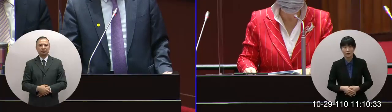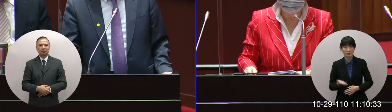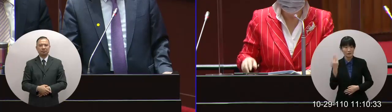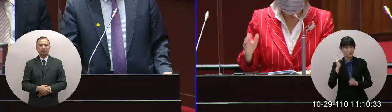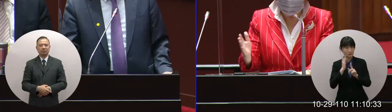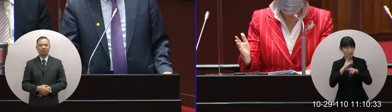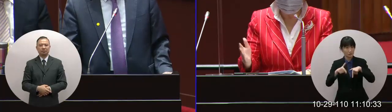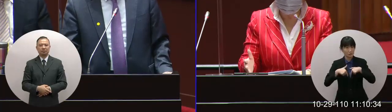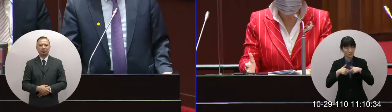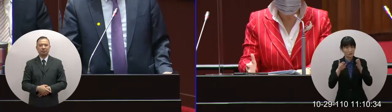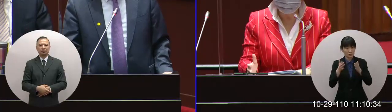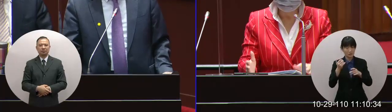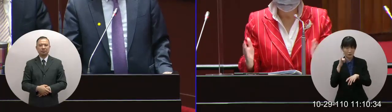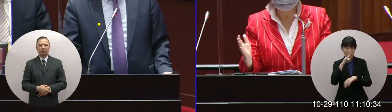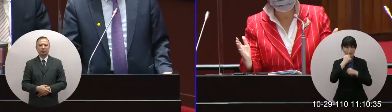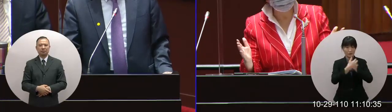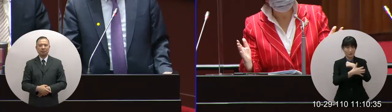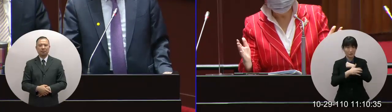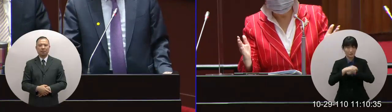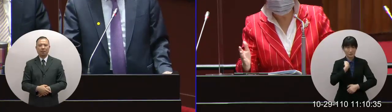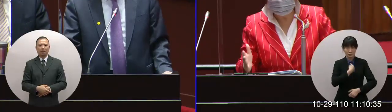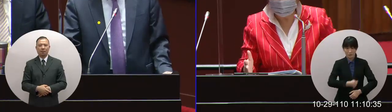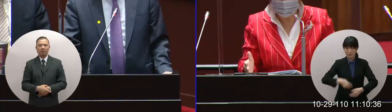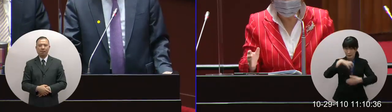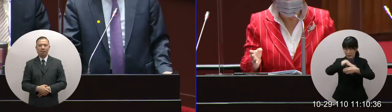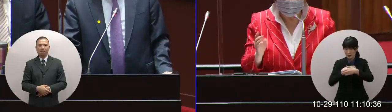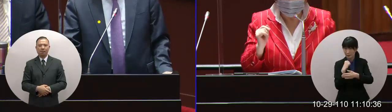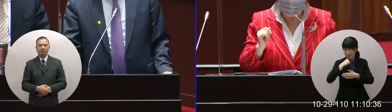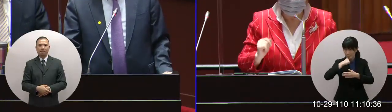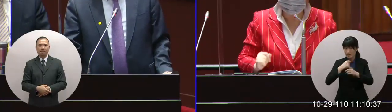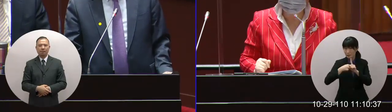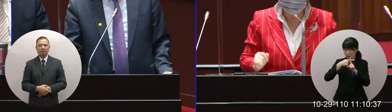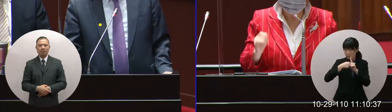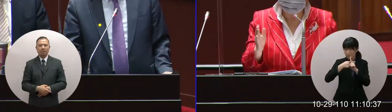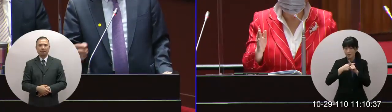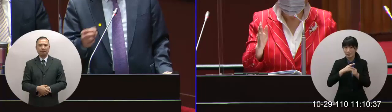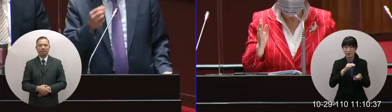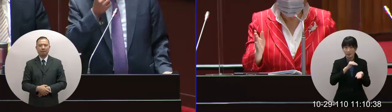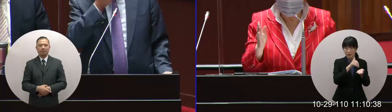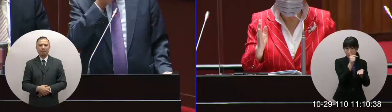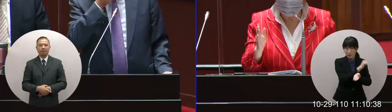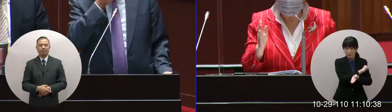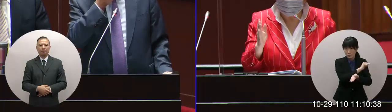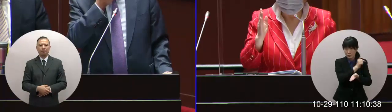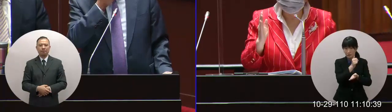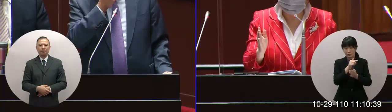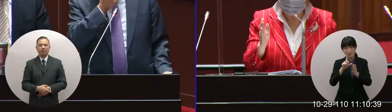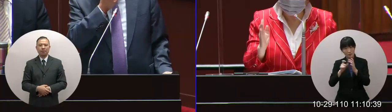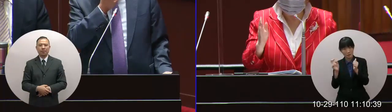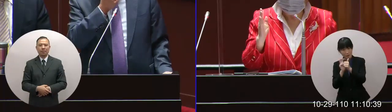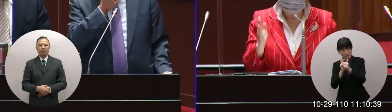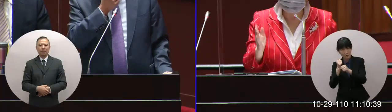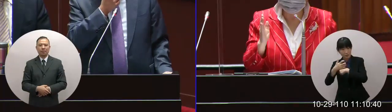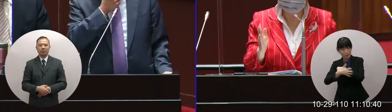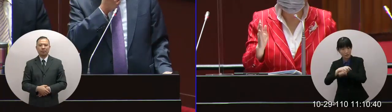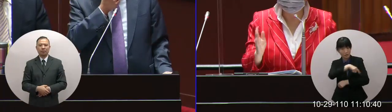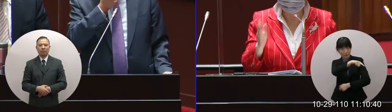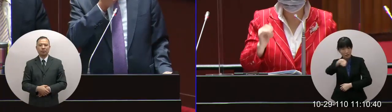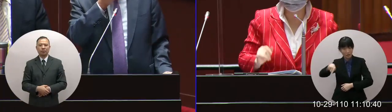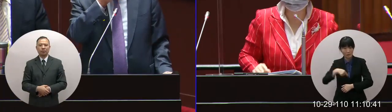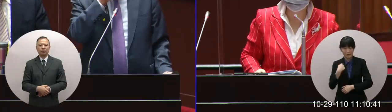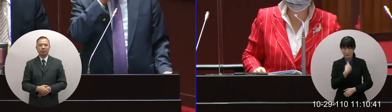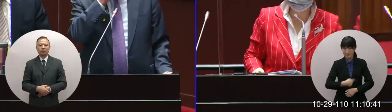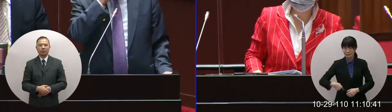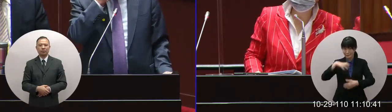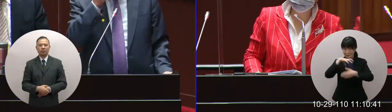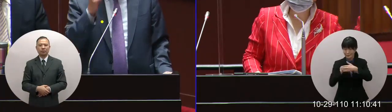人员来做抗体的追踪，反观医师人员与长照机构人员，请问目前有没有本土的抗体变